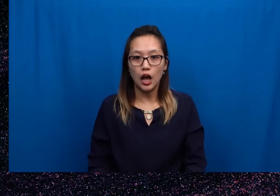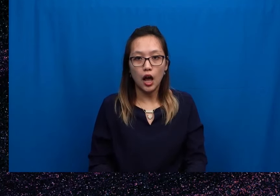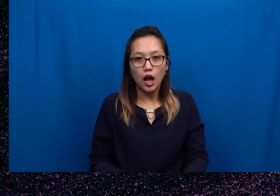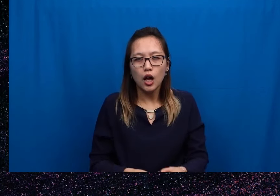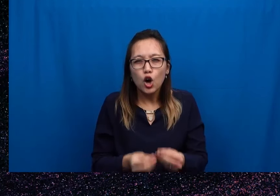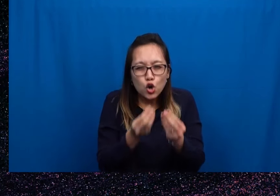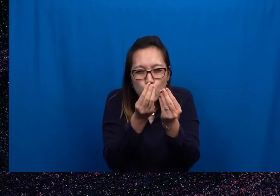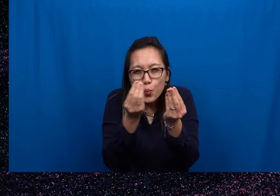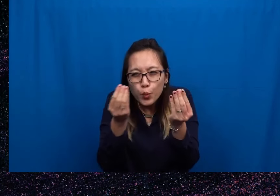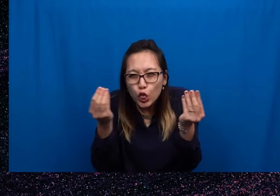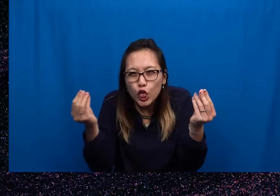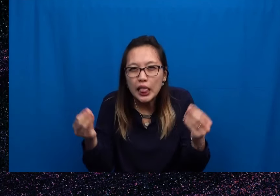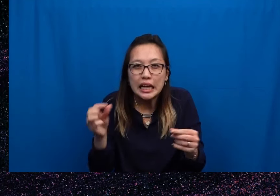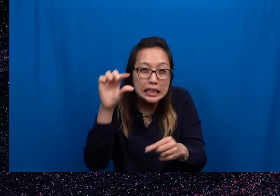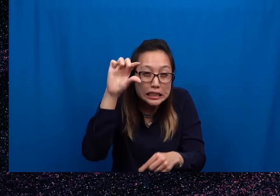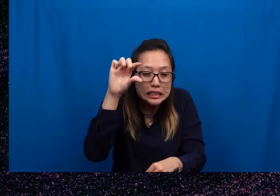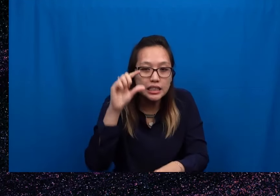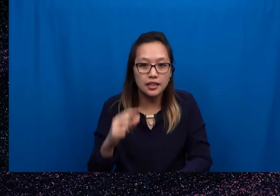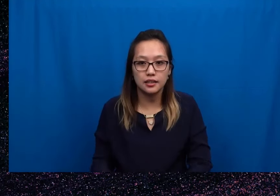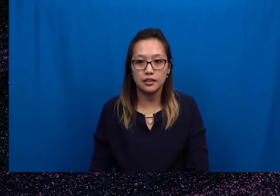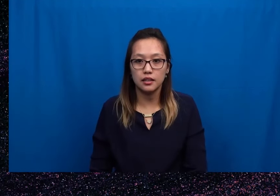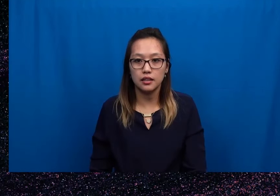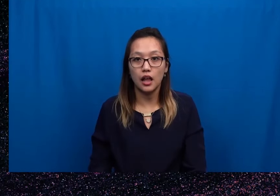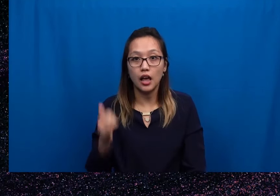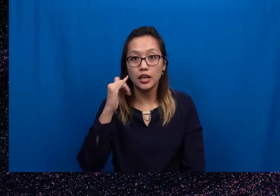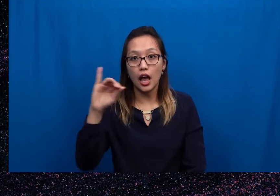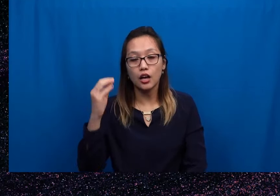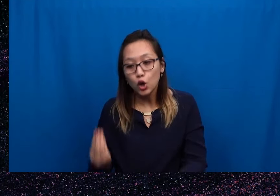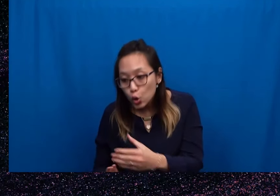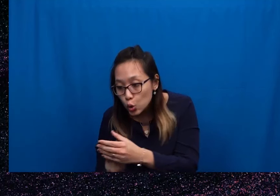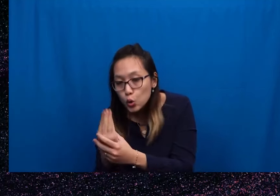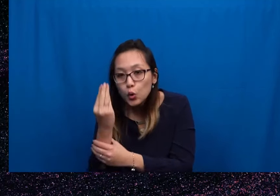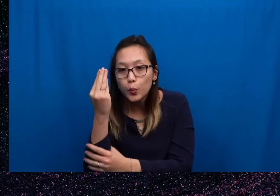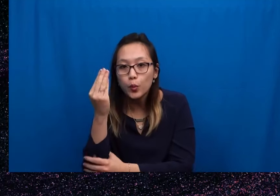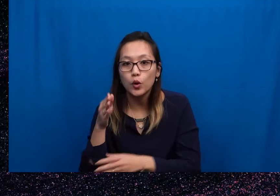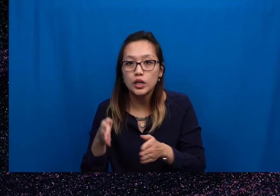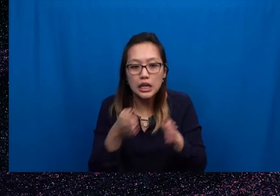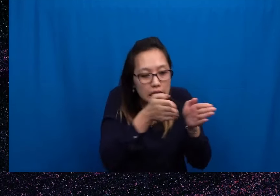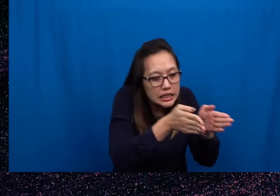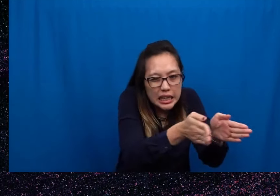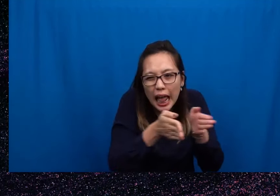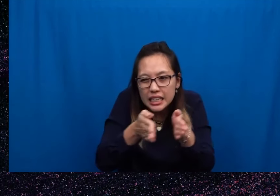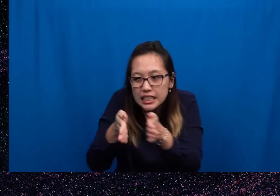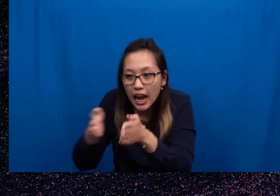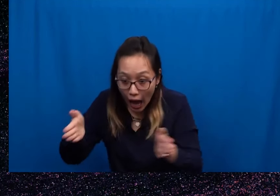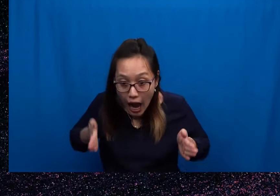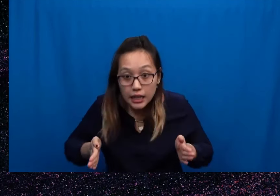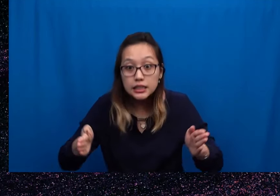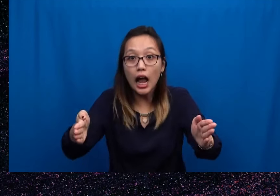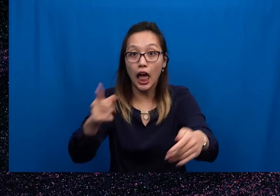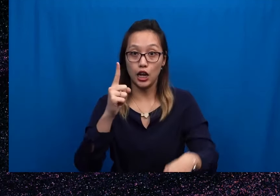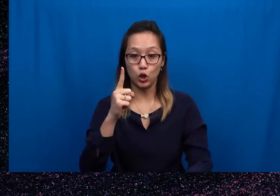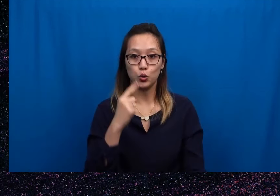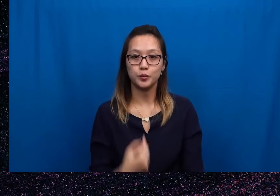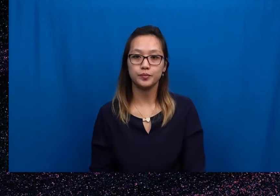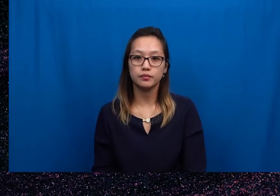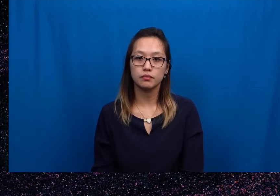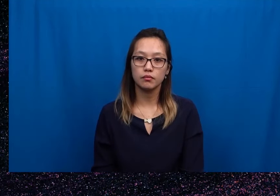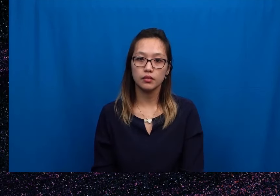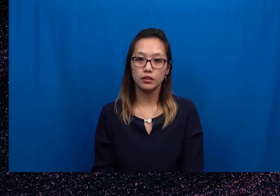kecil yang tumbuh di sela-sela jalanan beton itu. Rumput itu